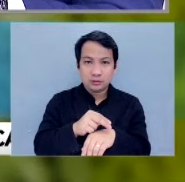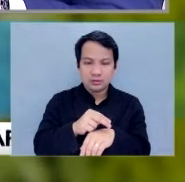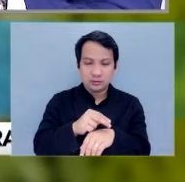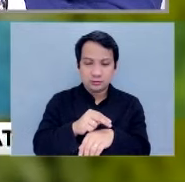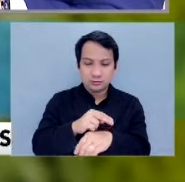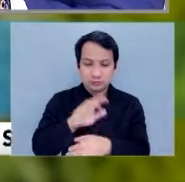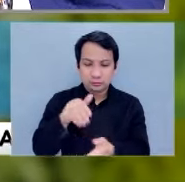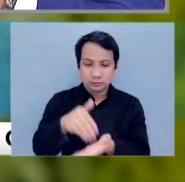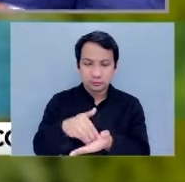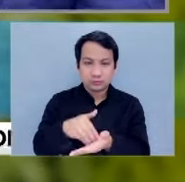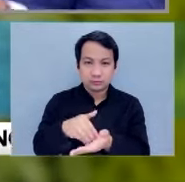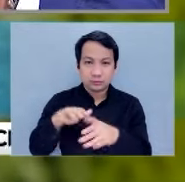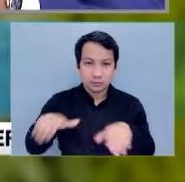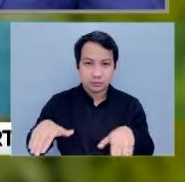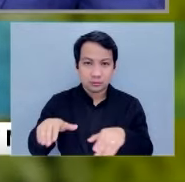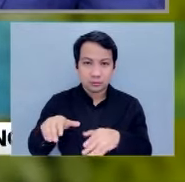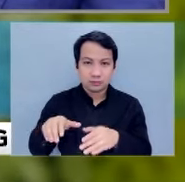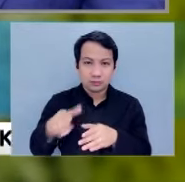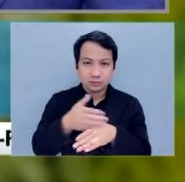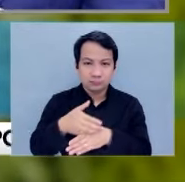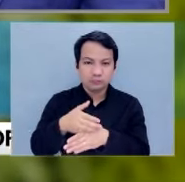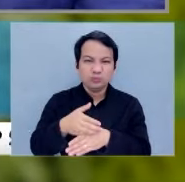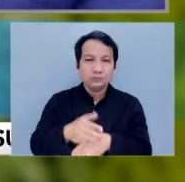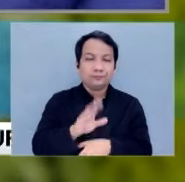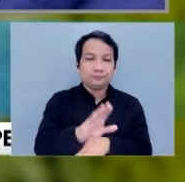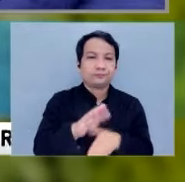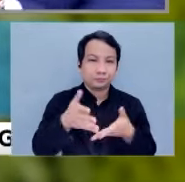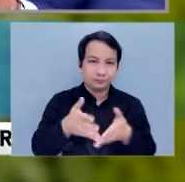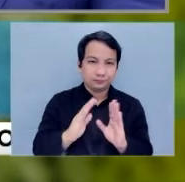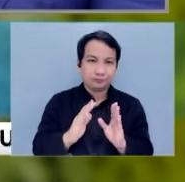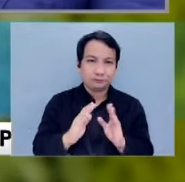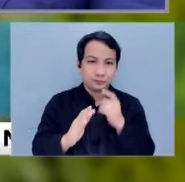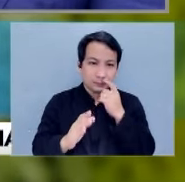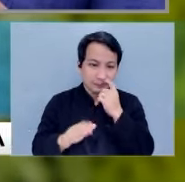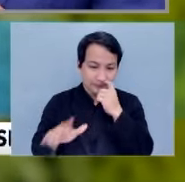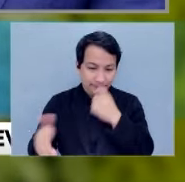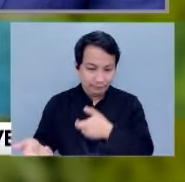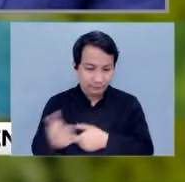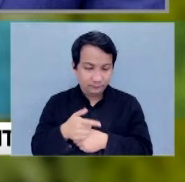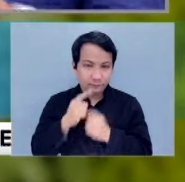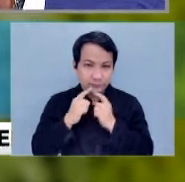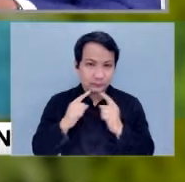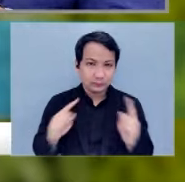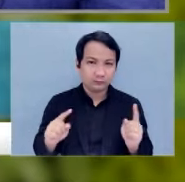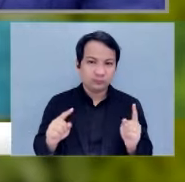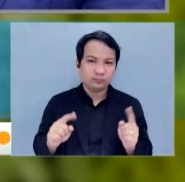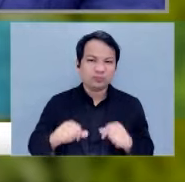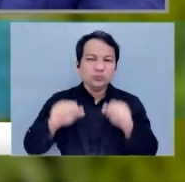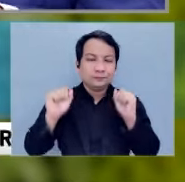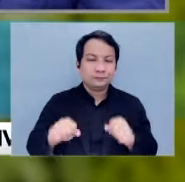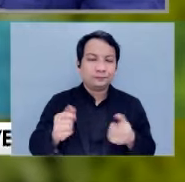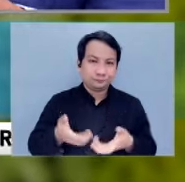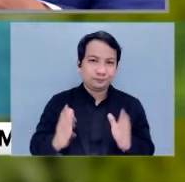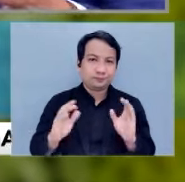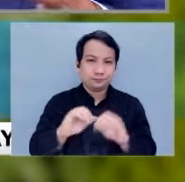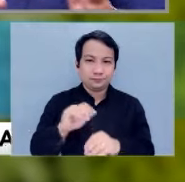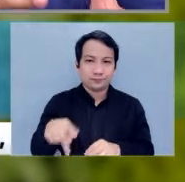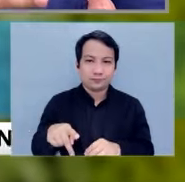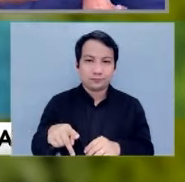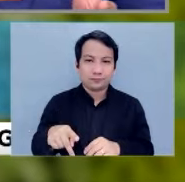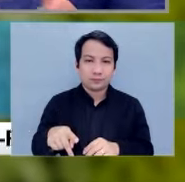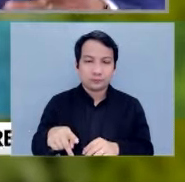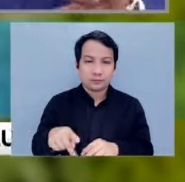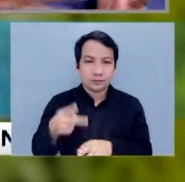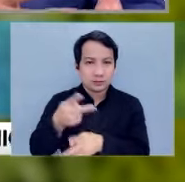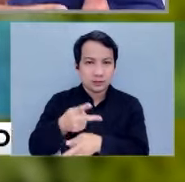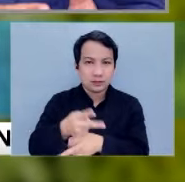kailangan ideklara niya na legally available for adoption yung mga bata. So, pwede nang ipa-adopt. Or pwede rin i-foster